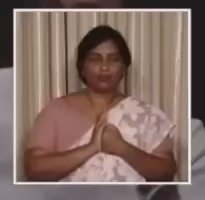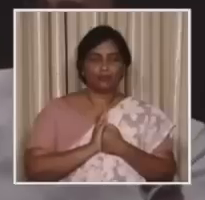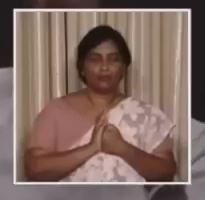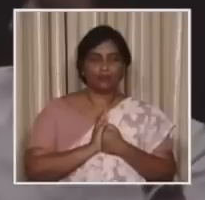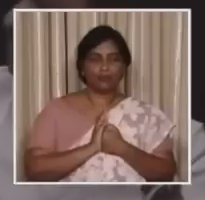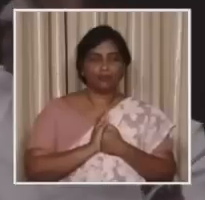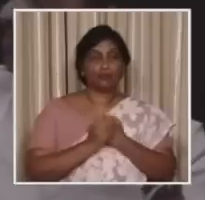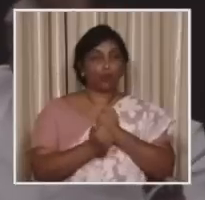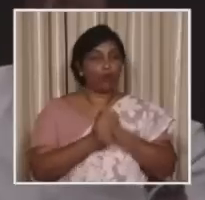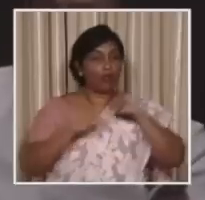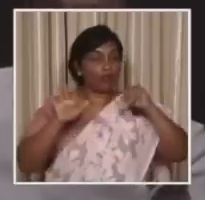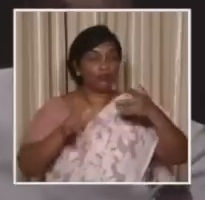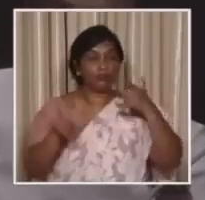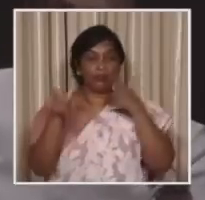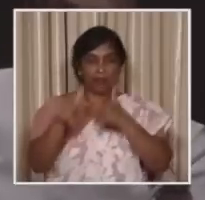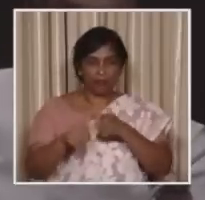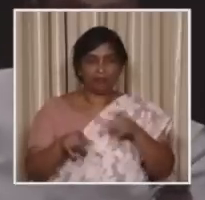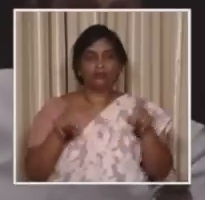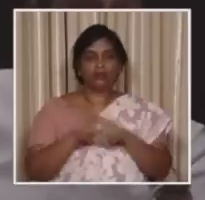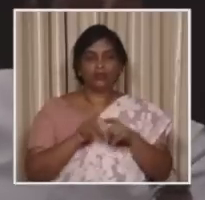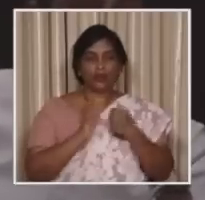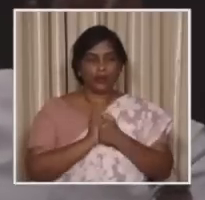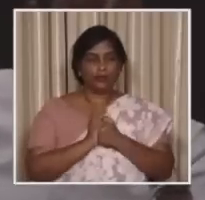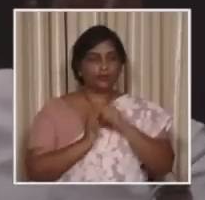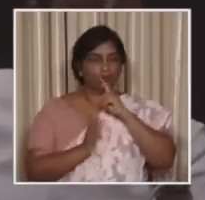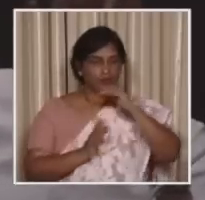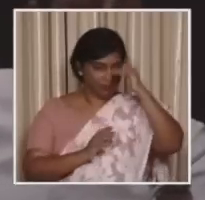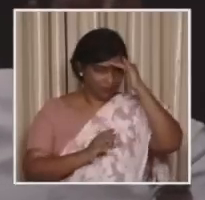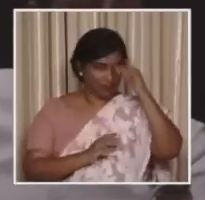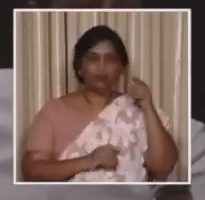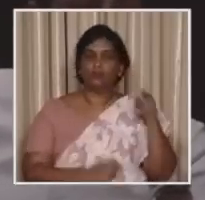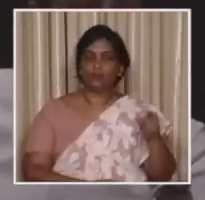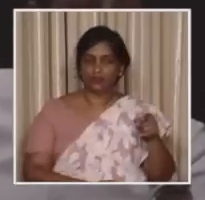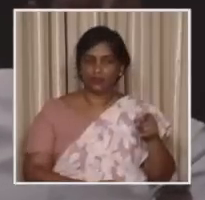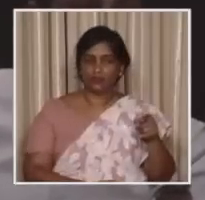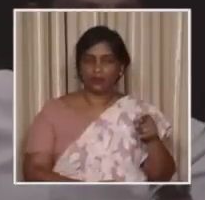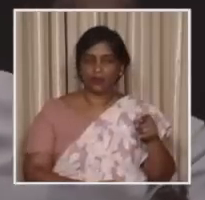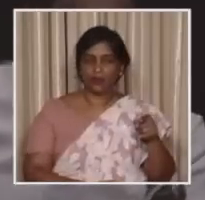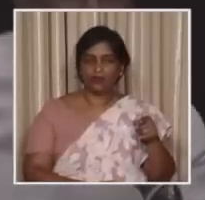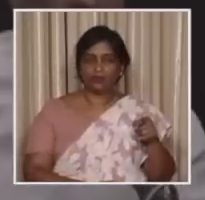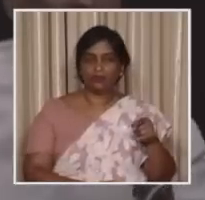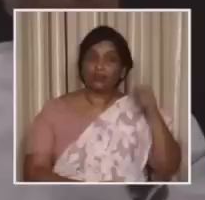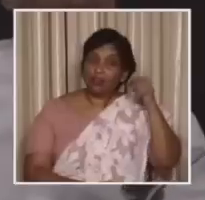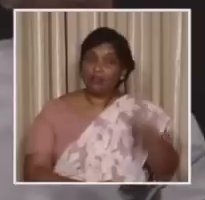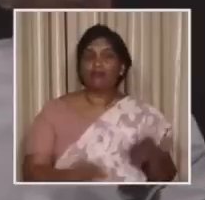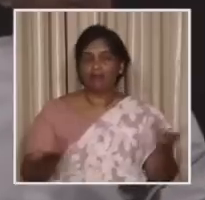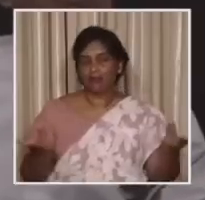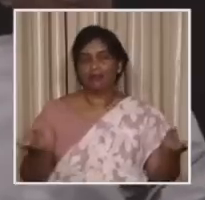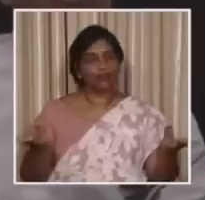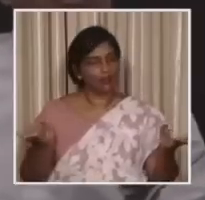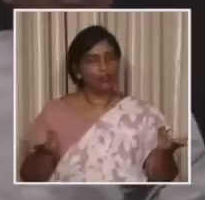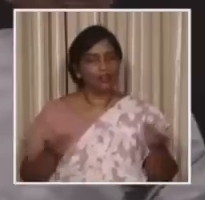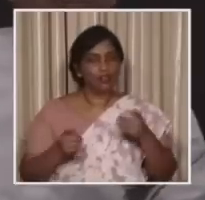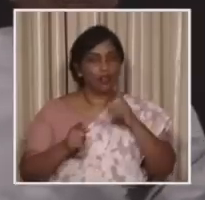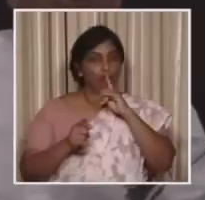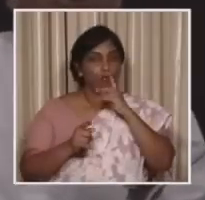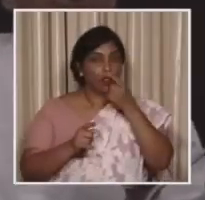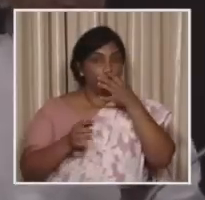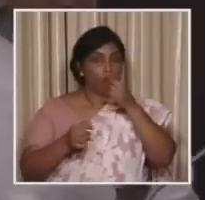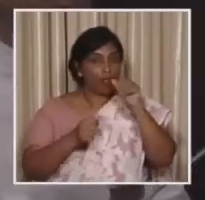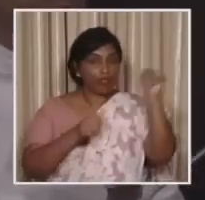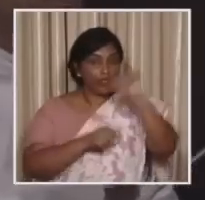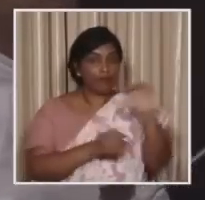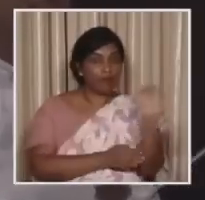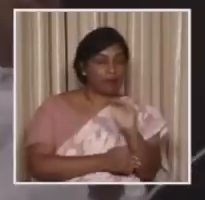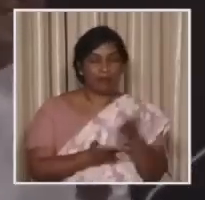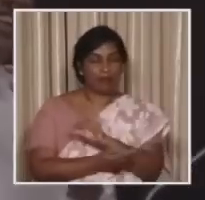Polisi hai siap marapu garu katana agathumani ara dan oka tamai wede dan bumi tel gahana kota guarantee ada inda